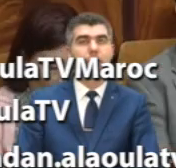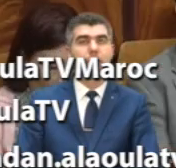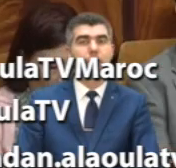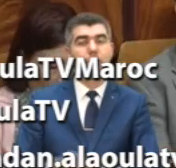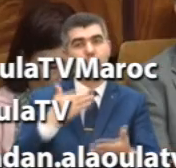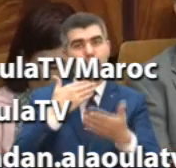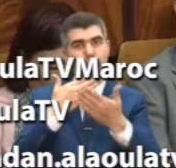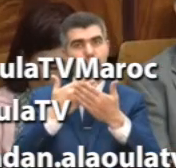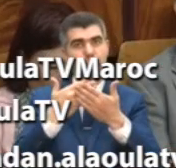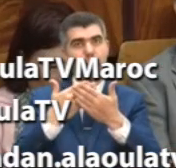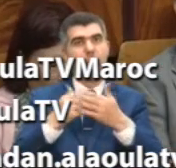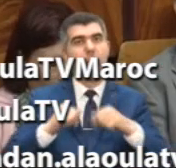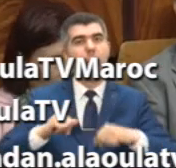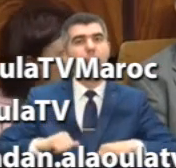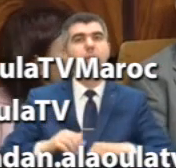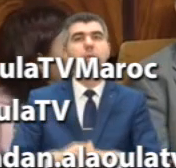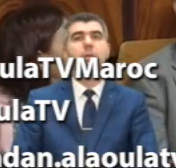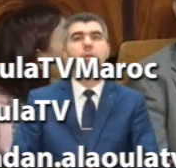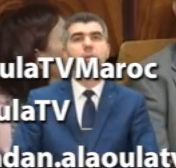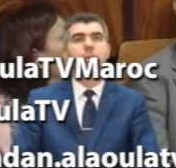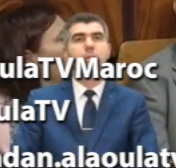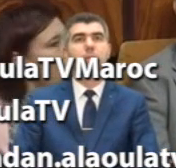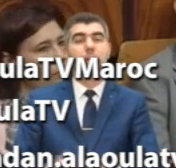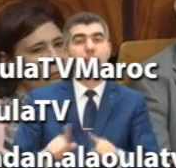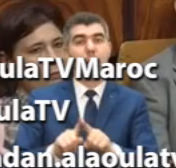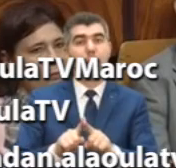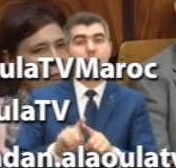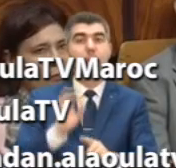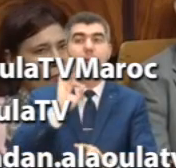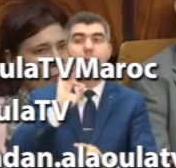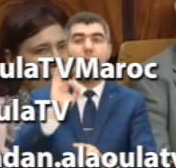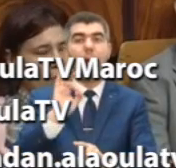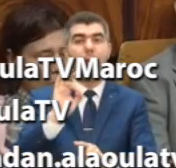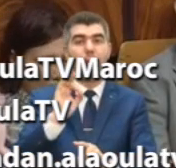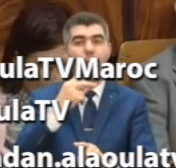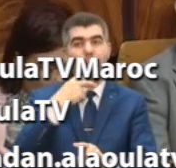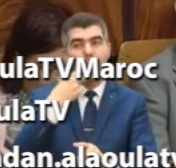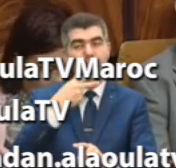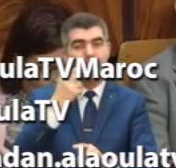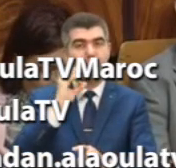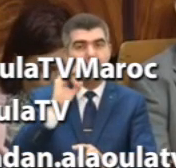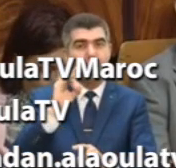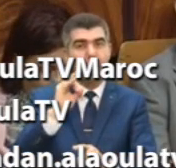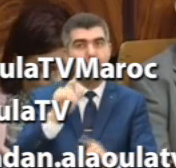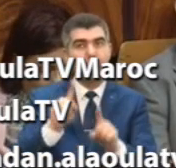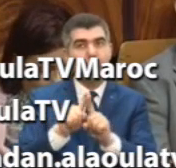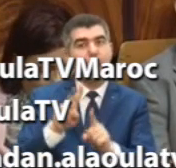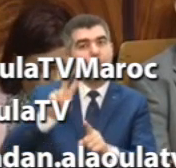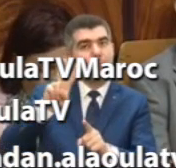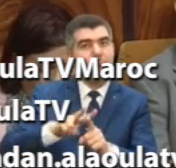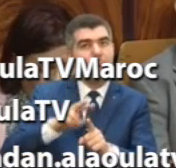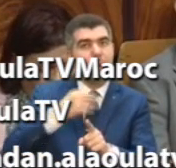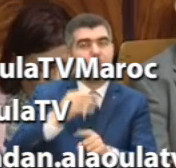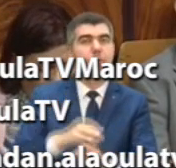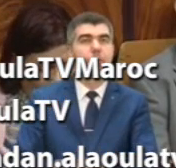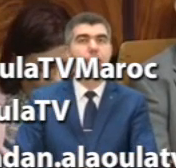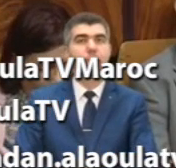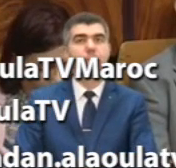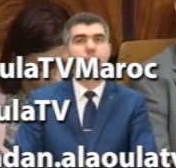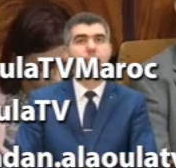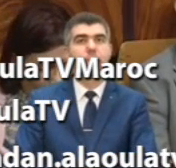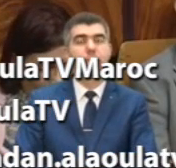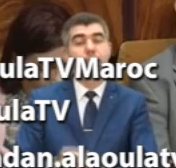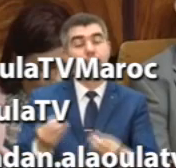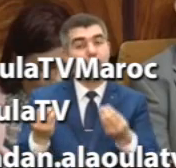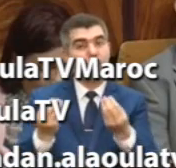شكرا السيد الوزير على الاعتراف ديالكم، وهذا فضيله. غير هو في هذا